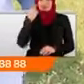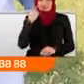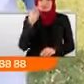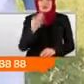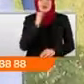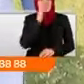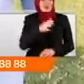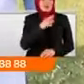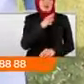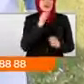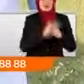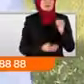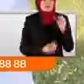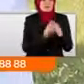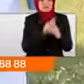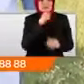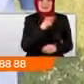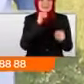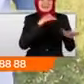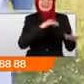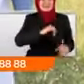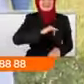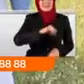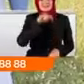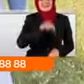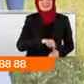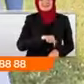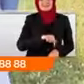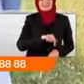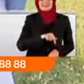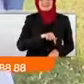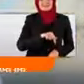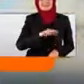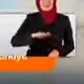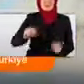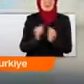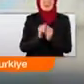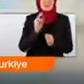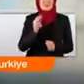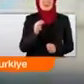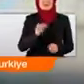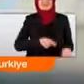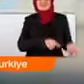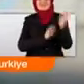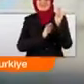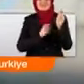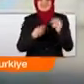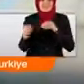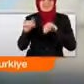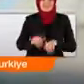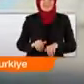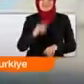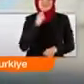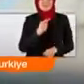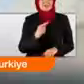yasaklar çıkınca böyle sahiplerine çocuklarla birlikte olduğumuzu da alıp geldik yasağa uymayanlar bir yıldan üç yıla